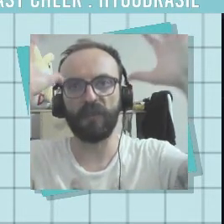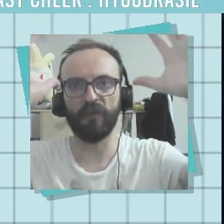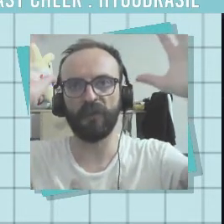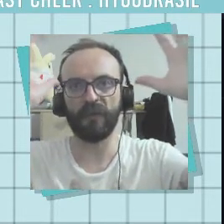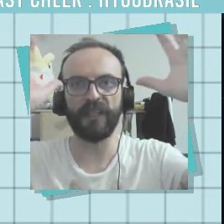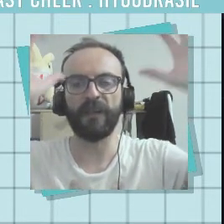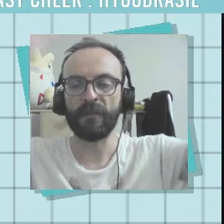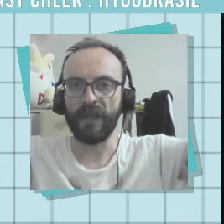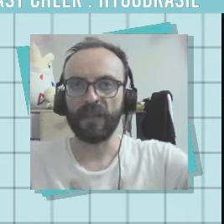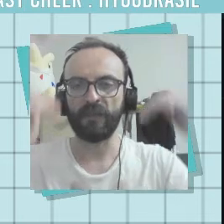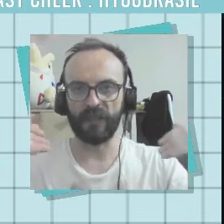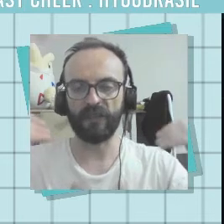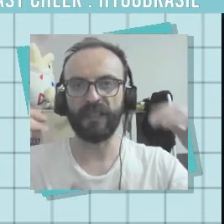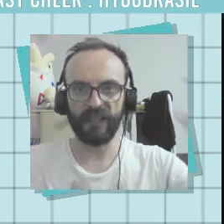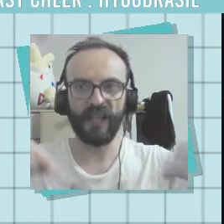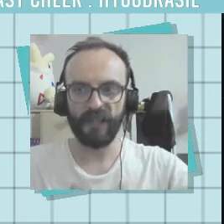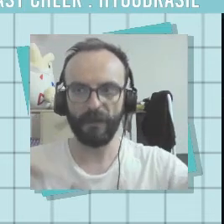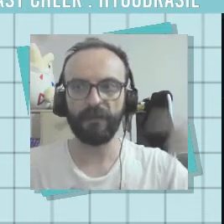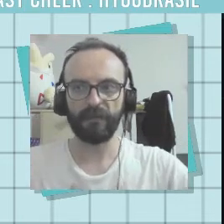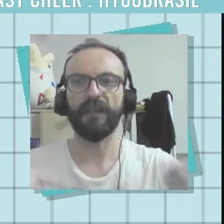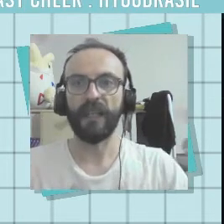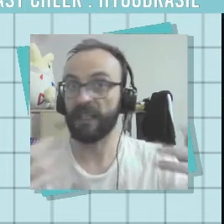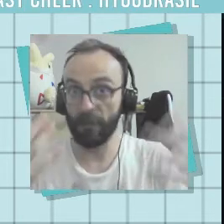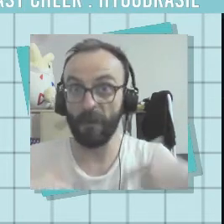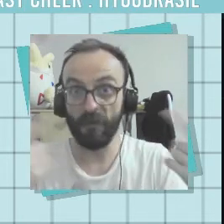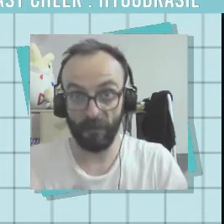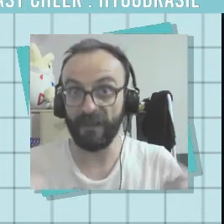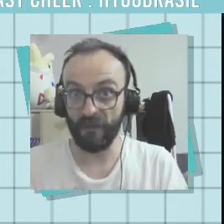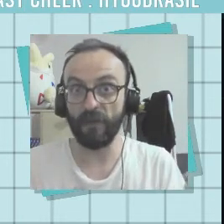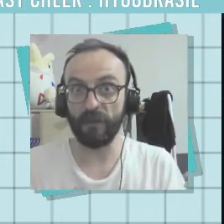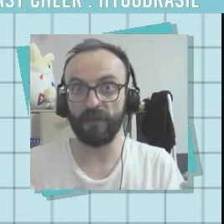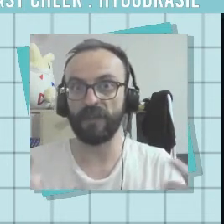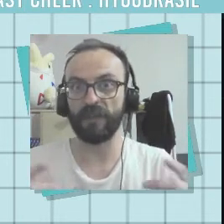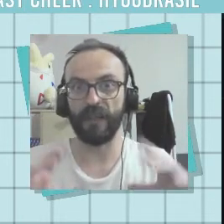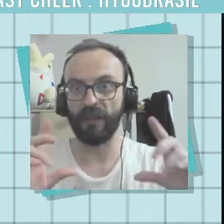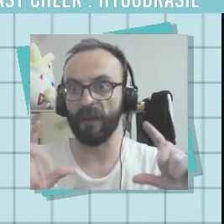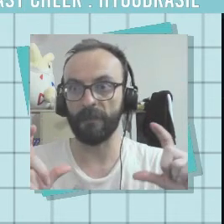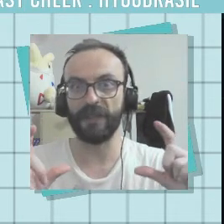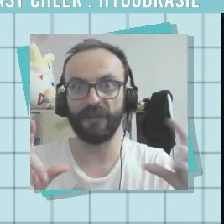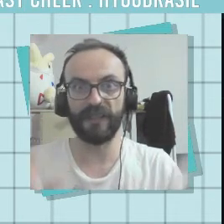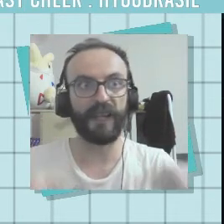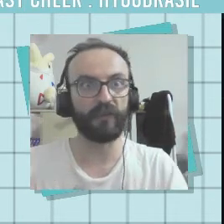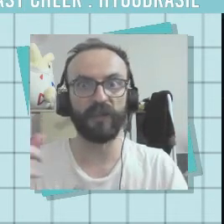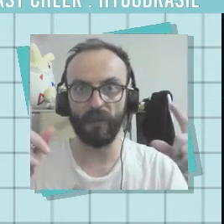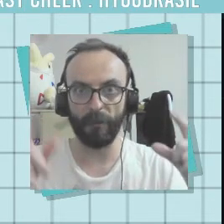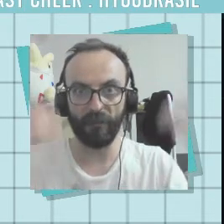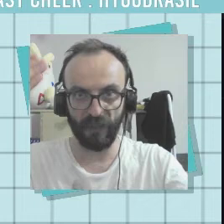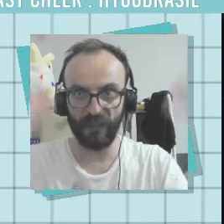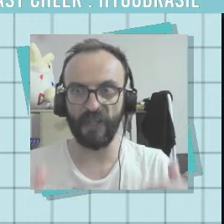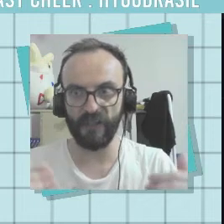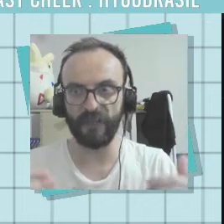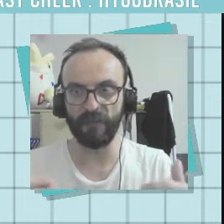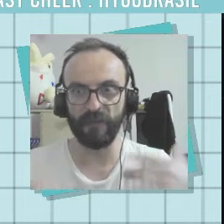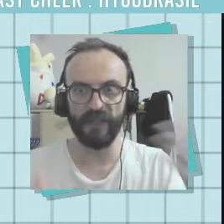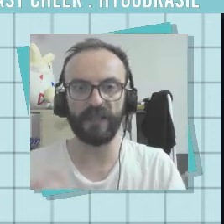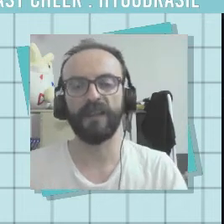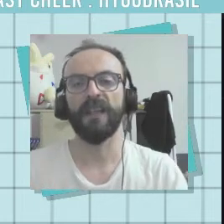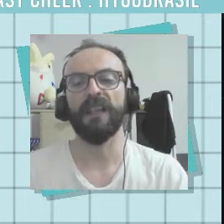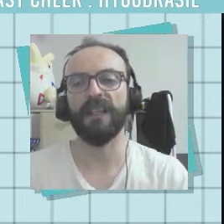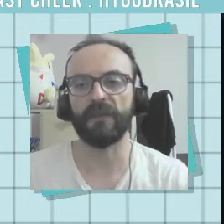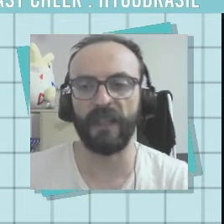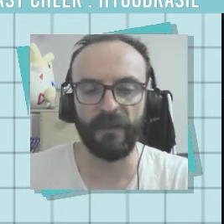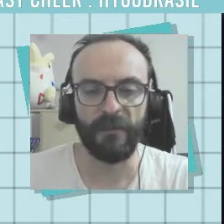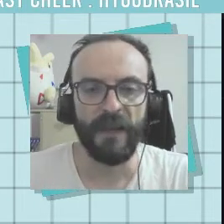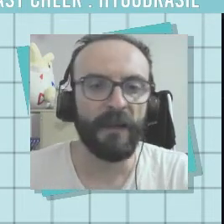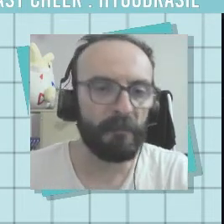librairie commune en ligne, que les gens téléchargent et paf, et qui peut même se mettre à jour. Tu vois, genre, t'as un petit logiciel, tous les jours, paf, télécharger les nouveaux signes,